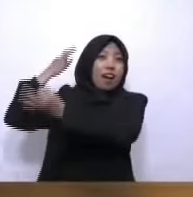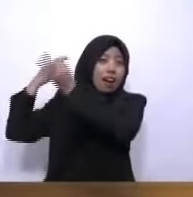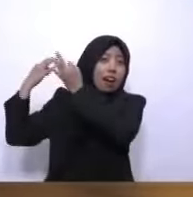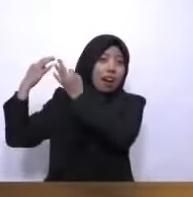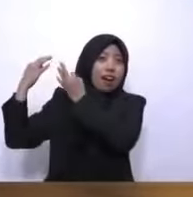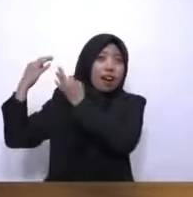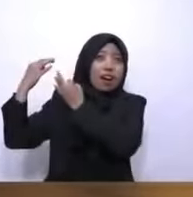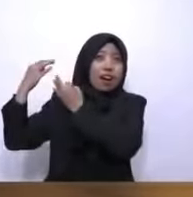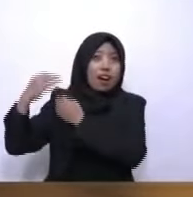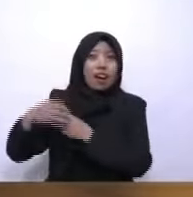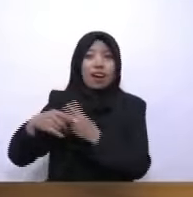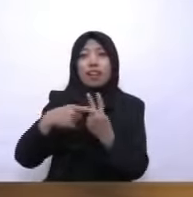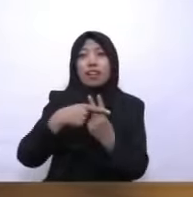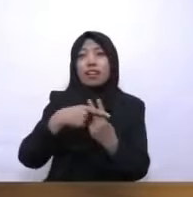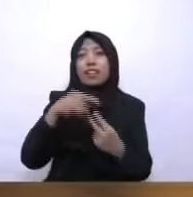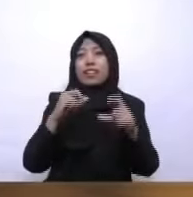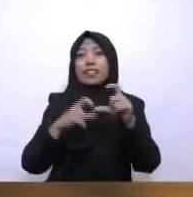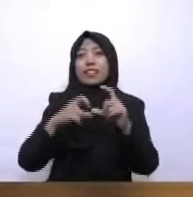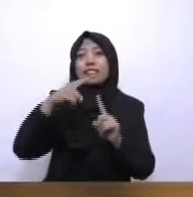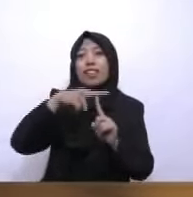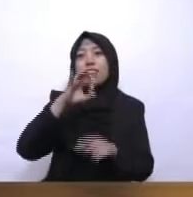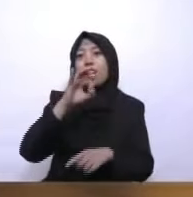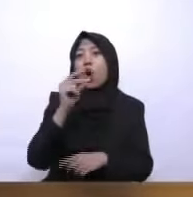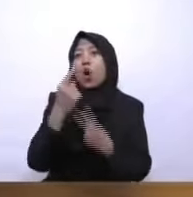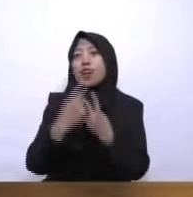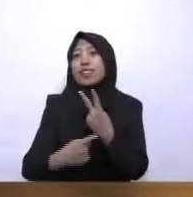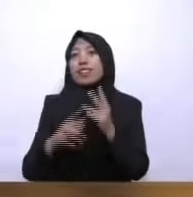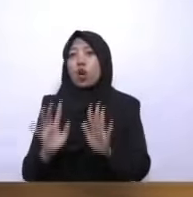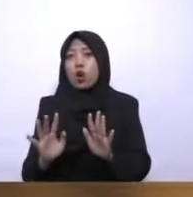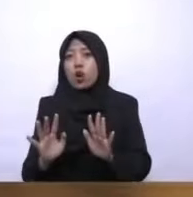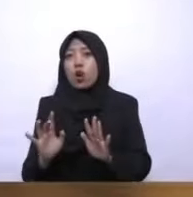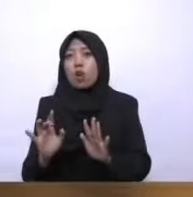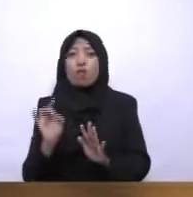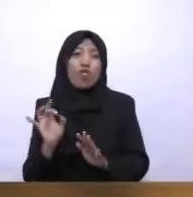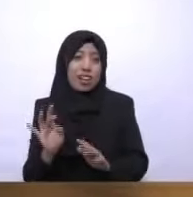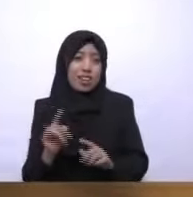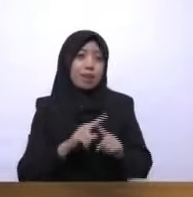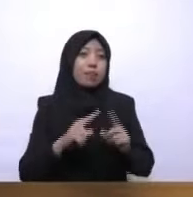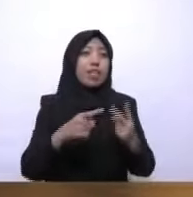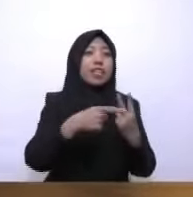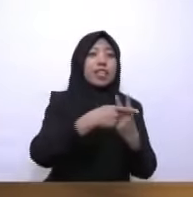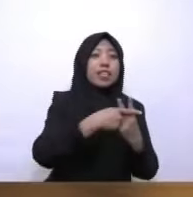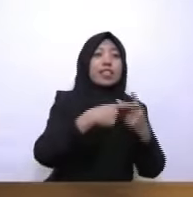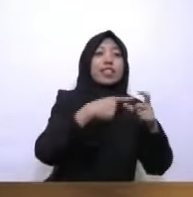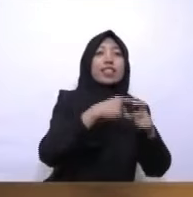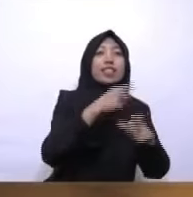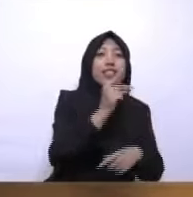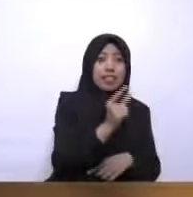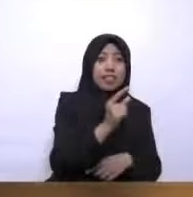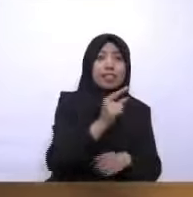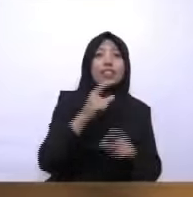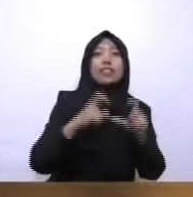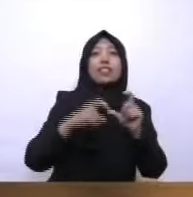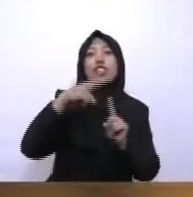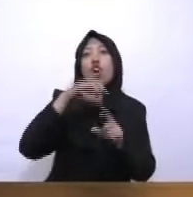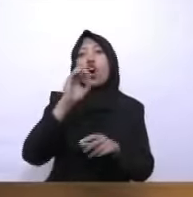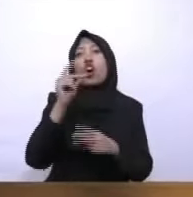dieja history tapi juga her story. Kami pendukung woman empowerment.